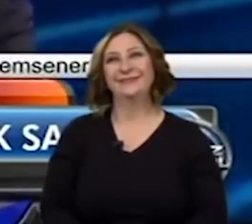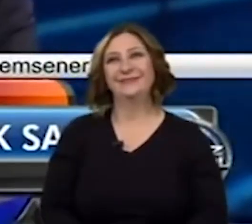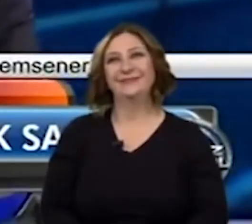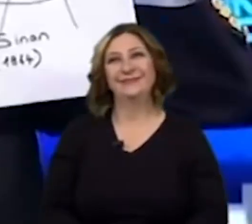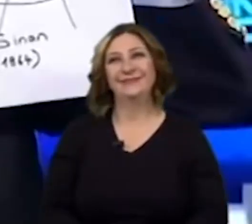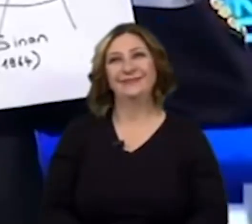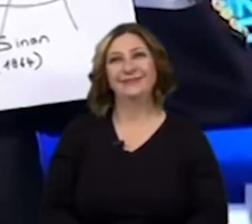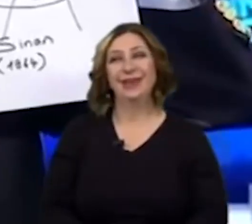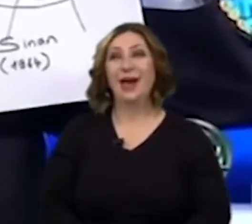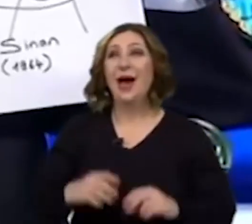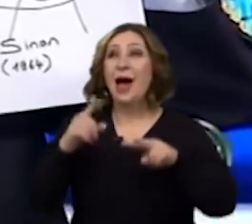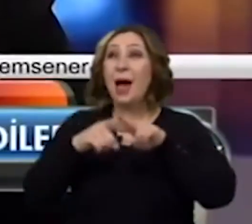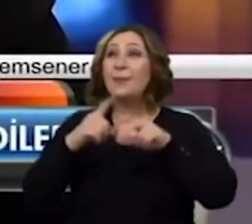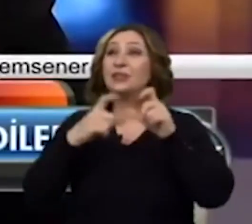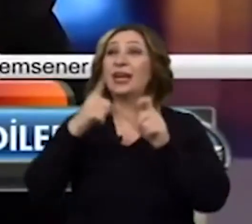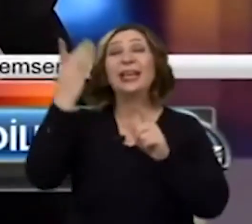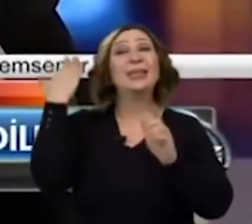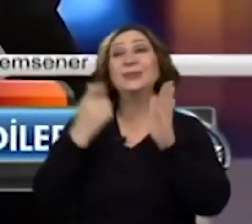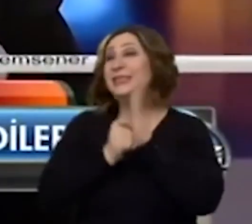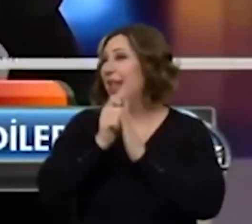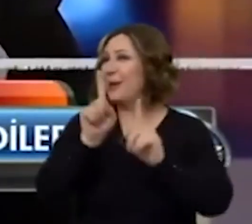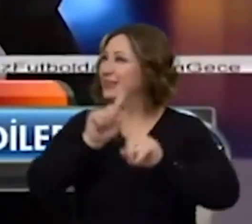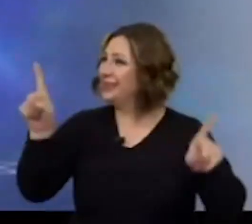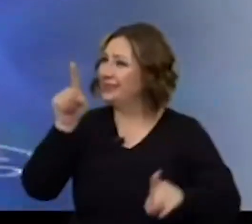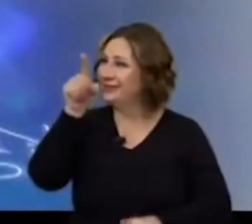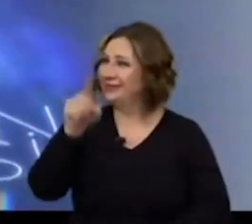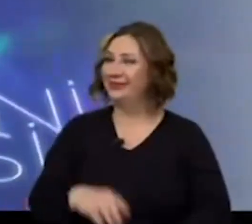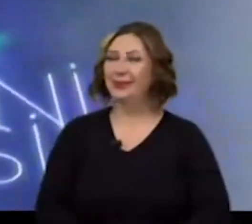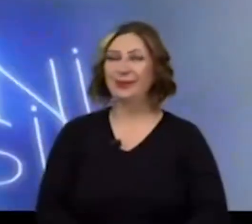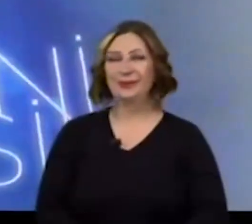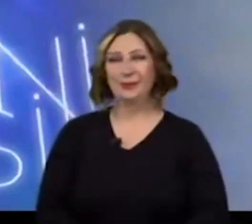kardeşim. Ahmet Çakar, geçmişini silemezsin.